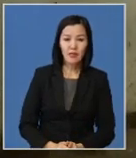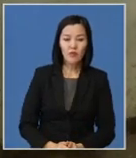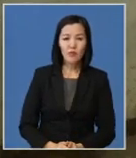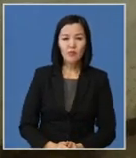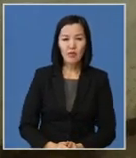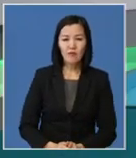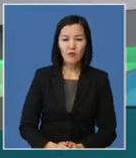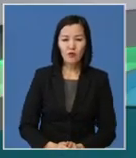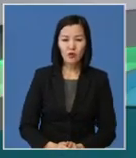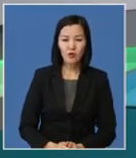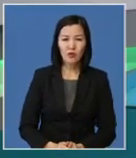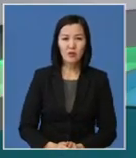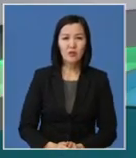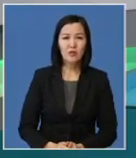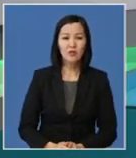арнасы.